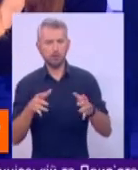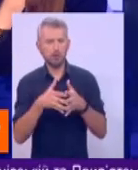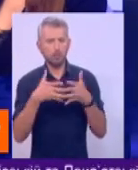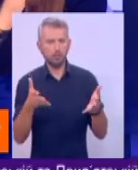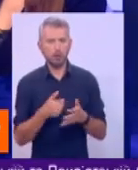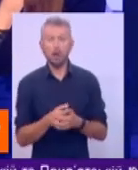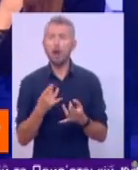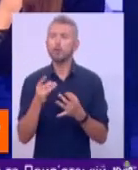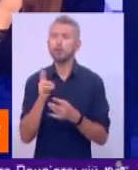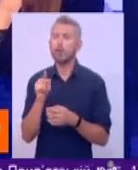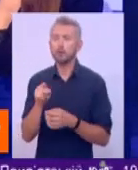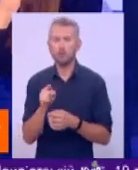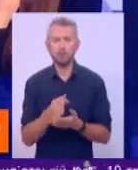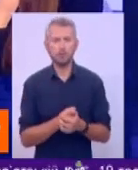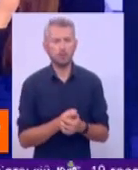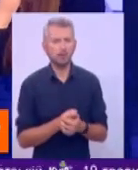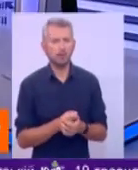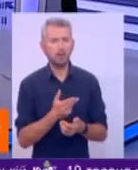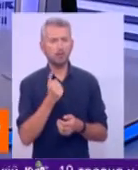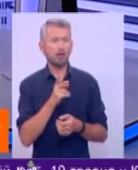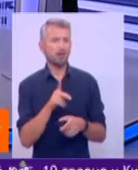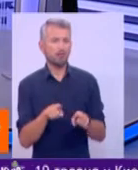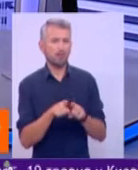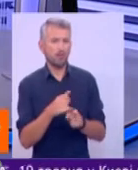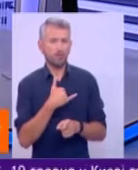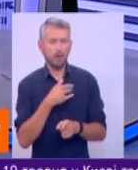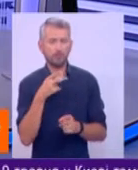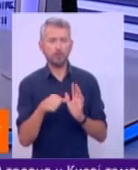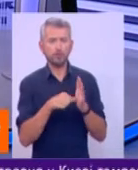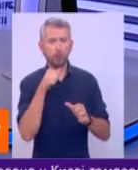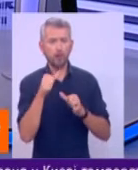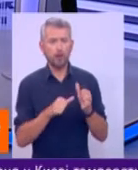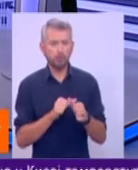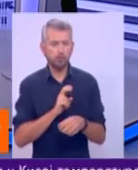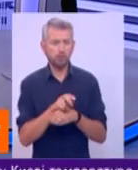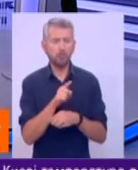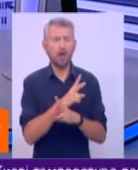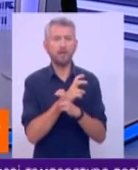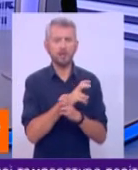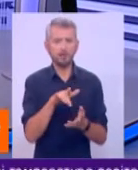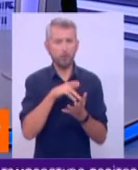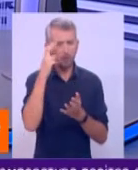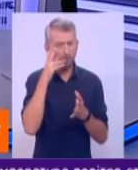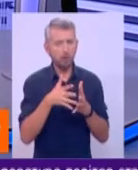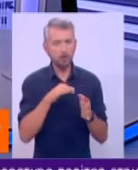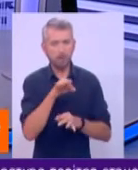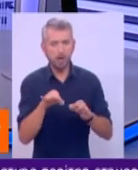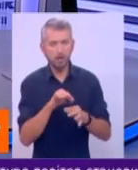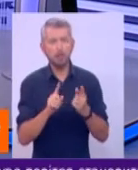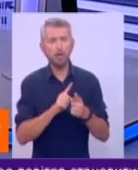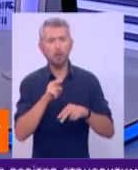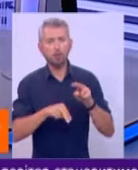досвід, як там? Експлуатуємо кухню, так як і у нас. У 2006 году зайшли сюди австрійці в город Київ з великим проєктом.